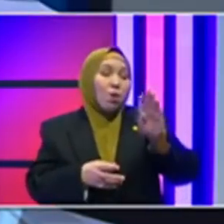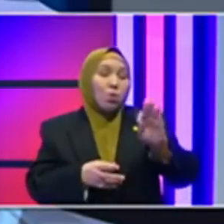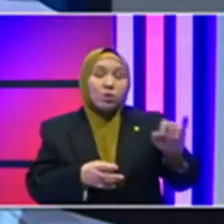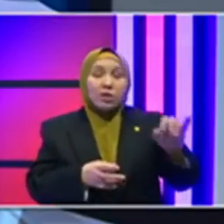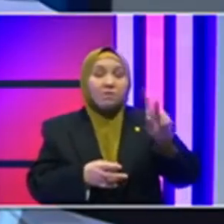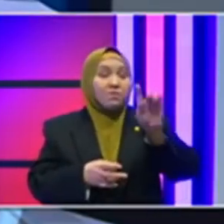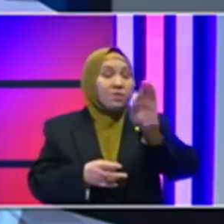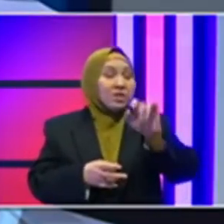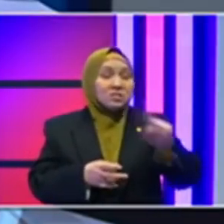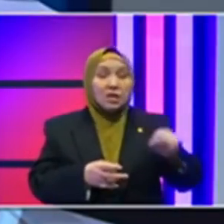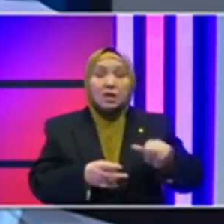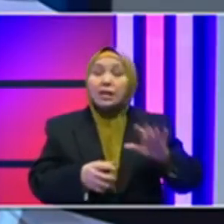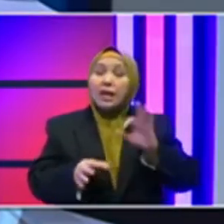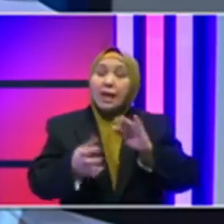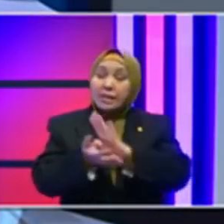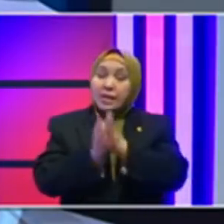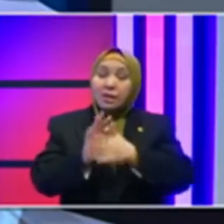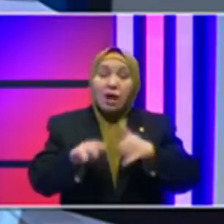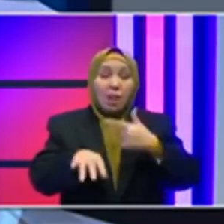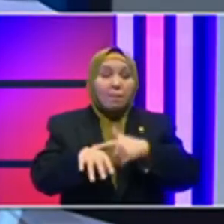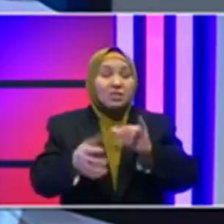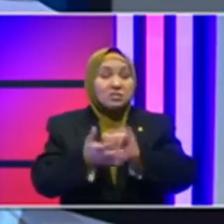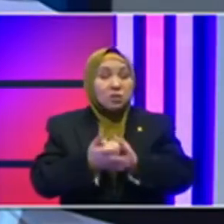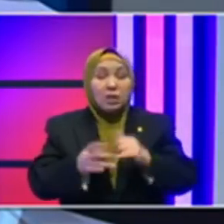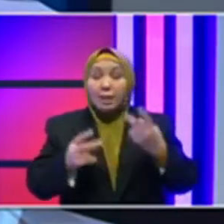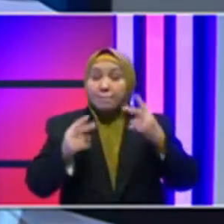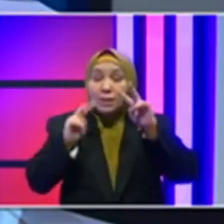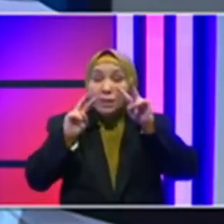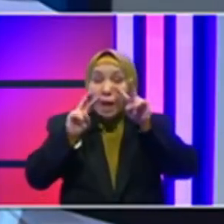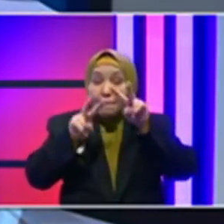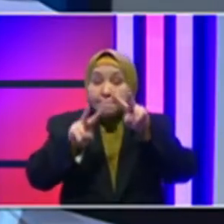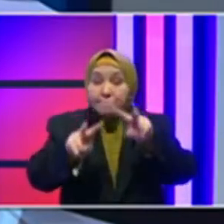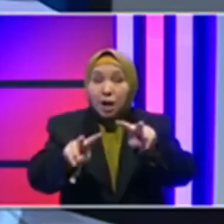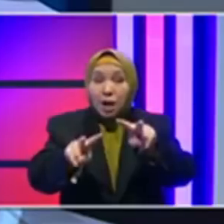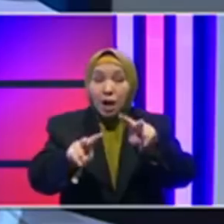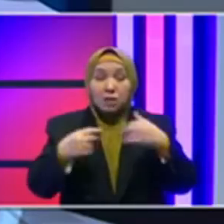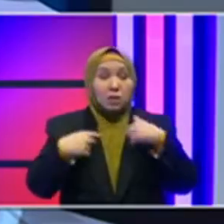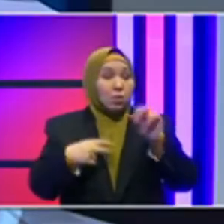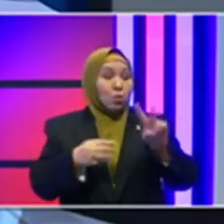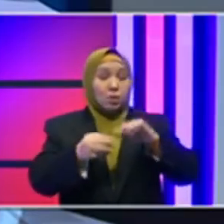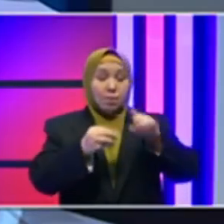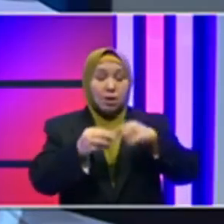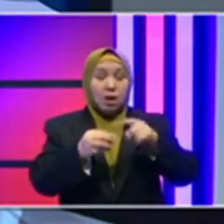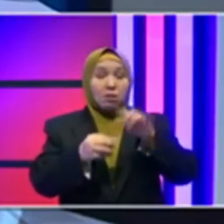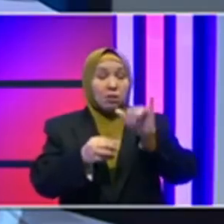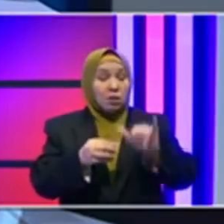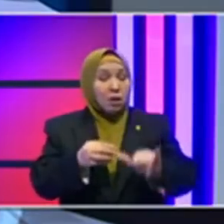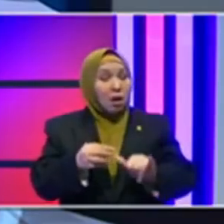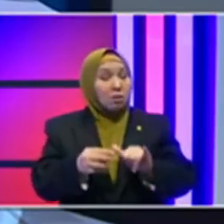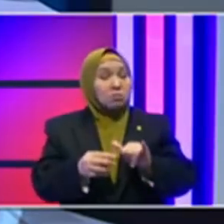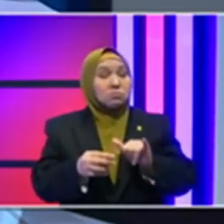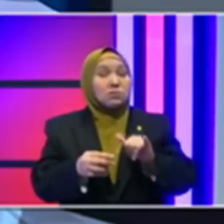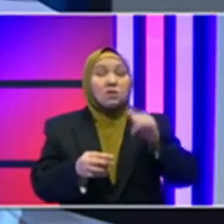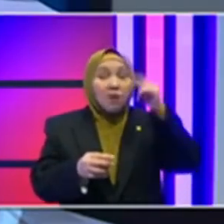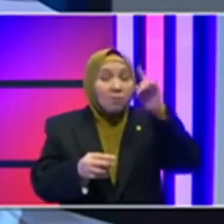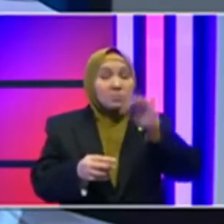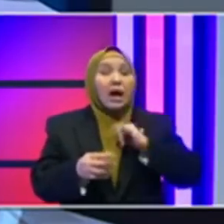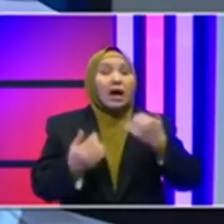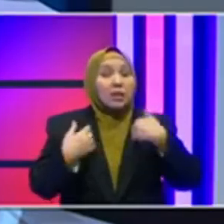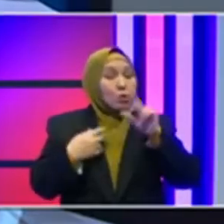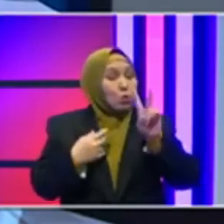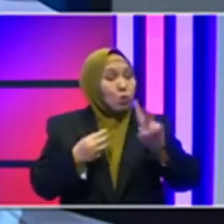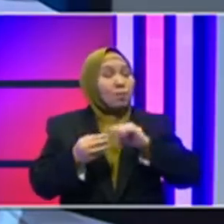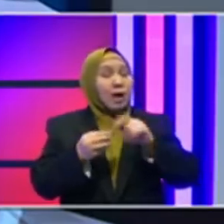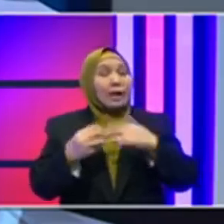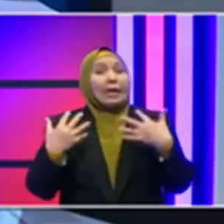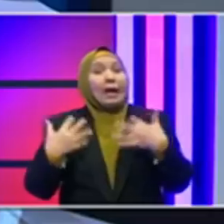Musa jadi ketika itu beliau mengandung melihat ya ada dua ada dua perkara yang yang paham saya ada dua perkara yang